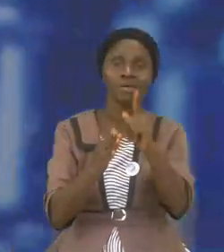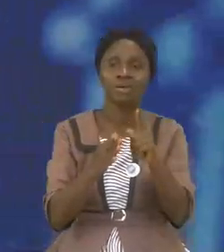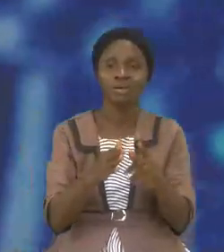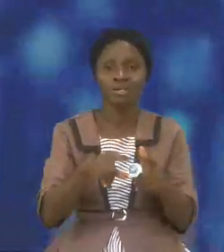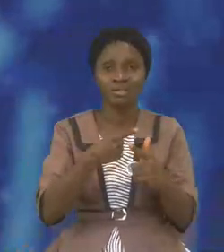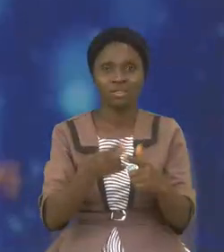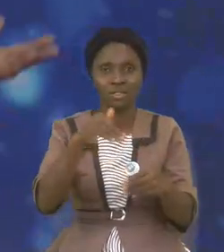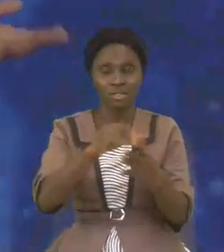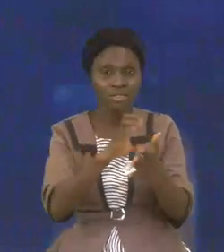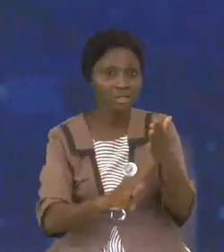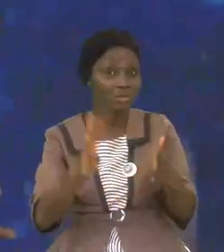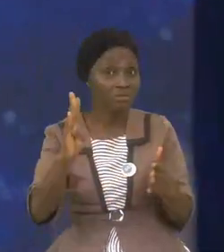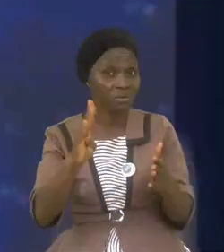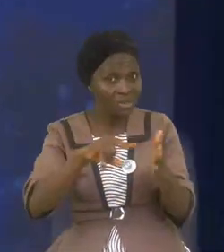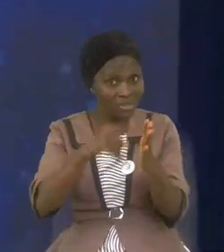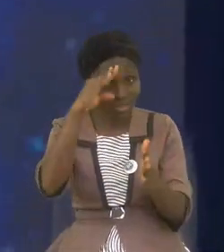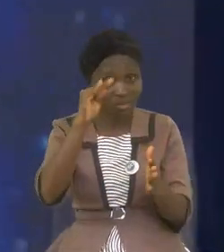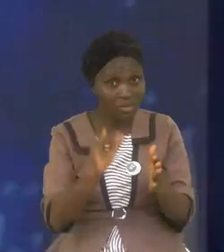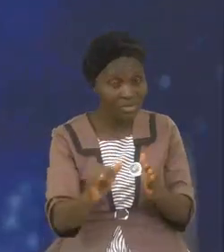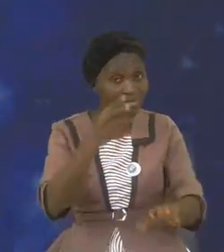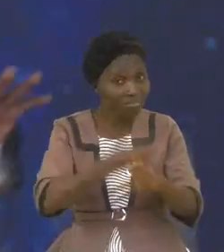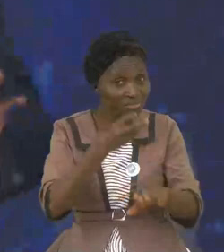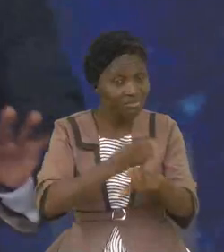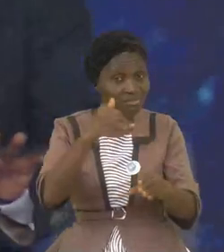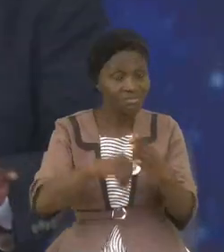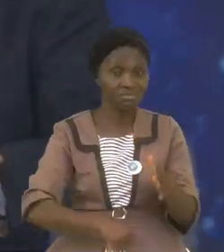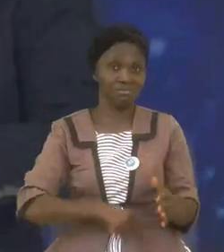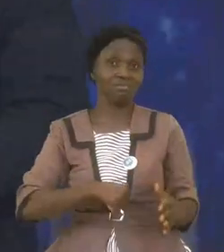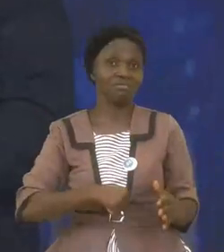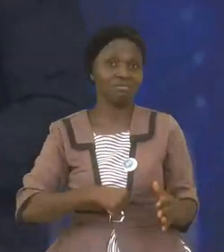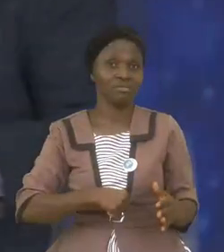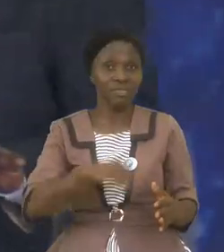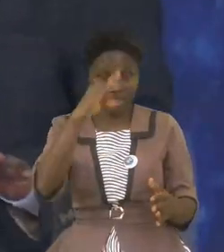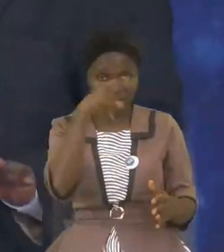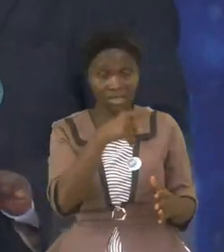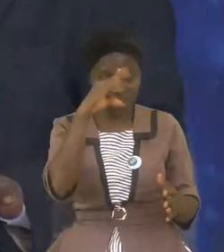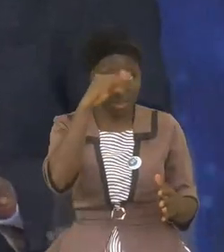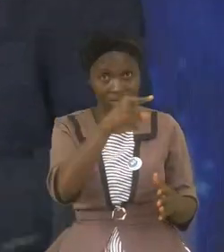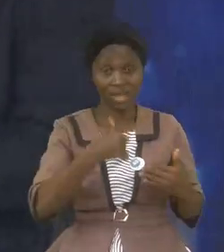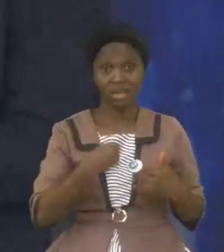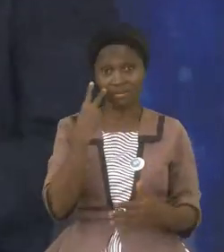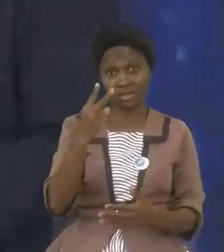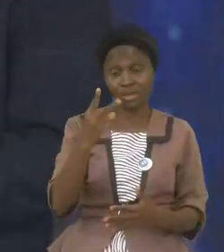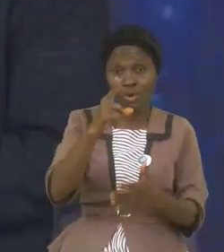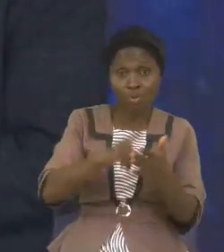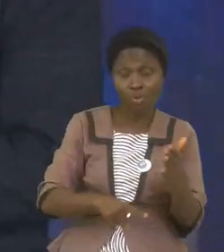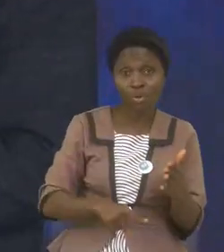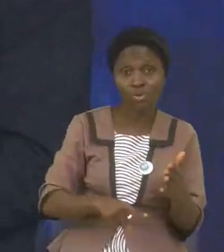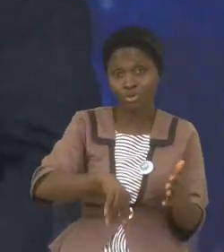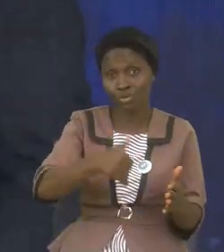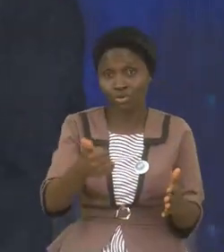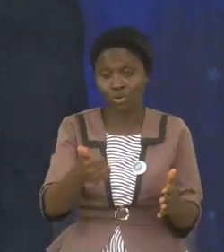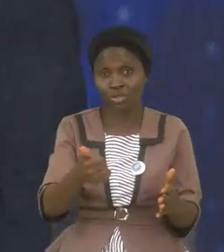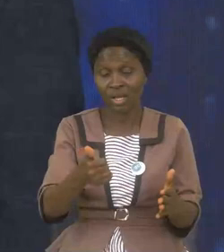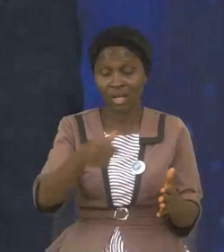fléchi. Il y a que, oui, il y a le Dieu, il y a le, un Dieu au ciel. Et chapitre 4, l'homme est toujours